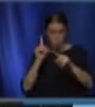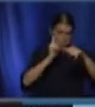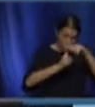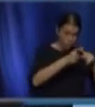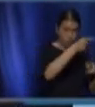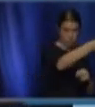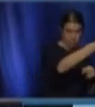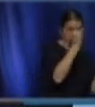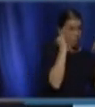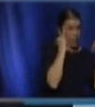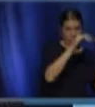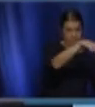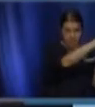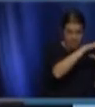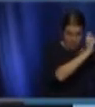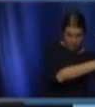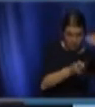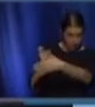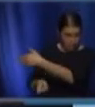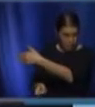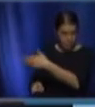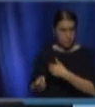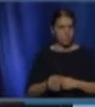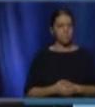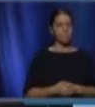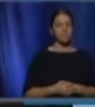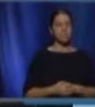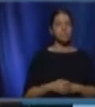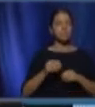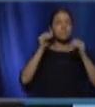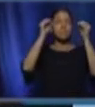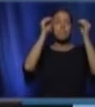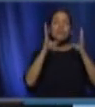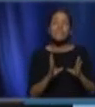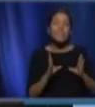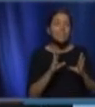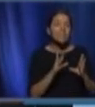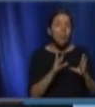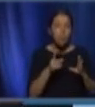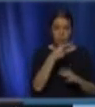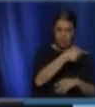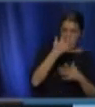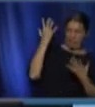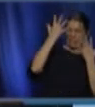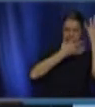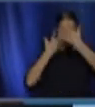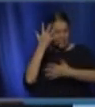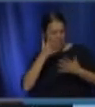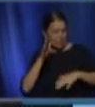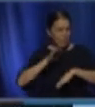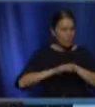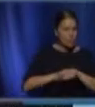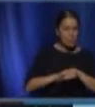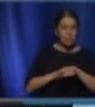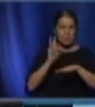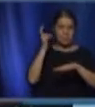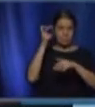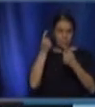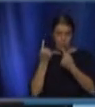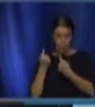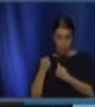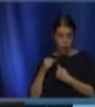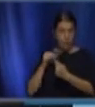d'un retour rapide des classes au retour des fêtes. N'est-il pas impossible d'envisager un retour des classes en fait un peu plus tard et de